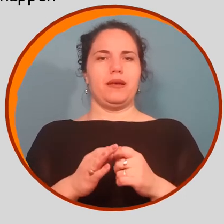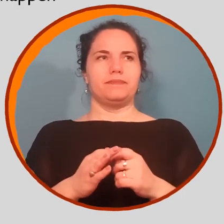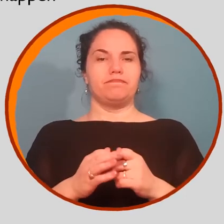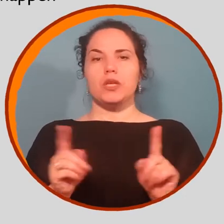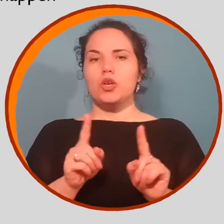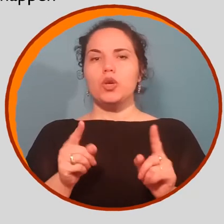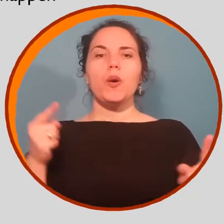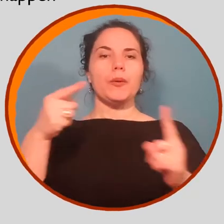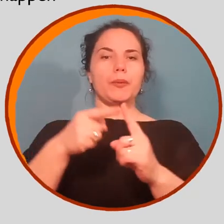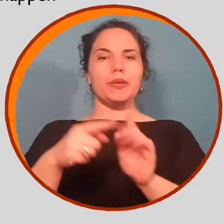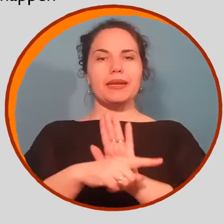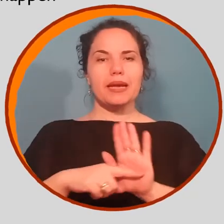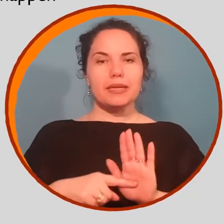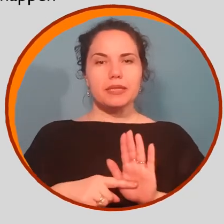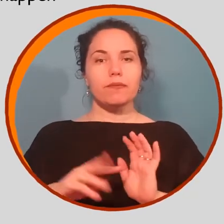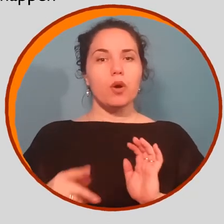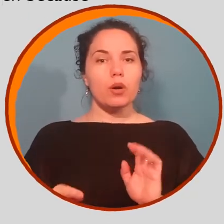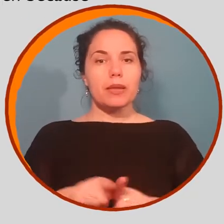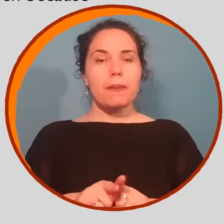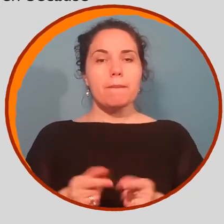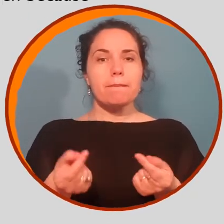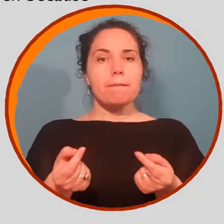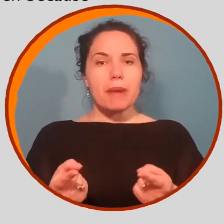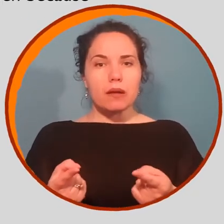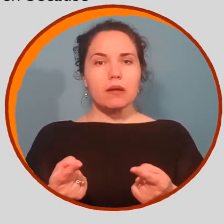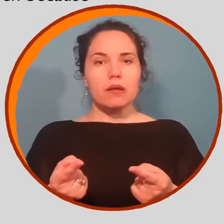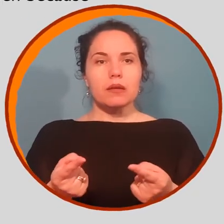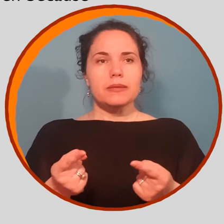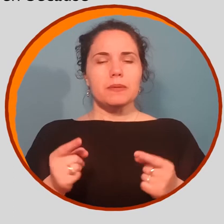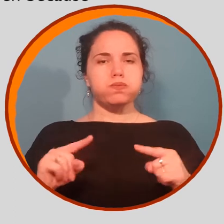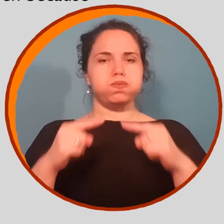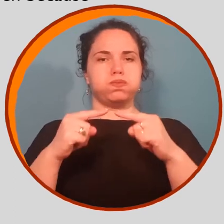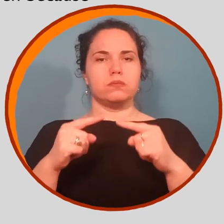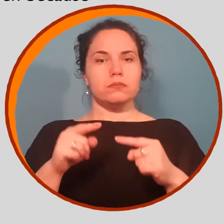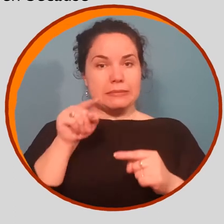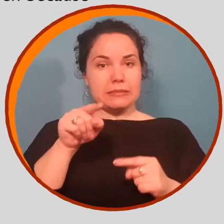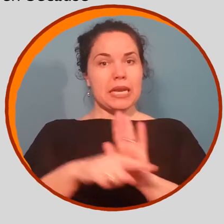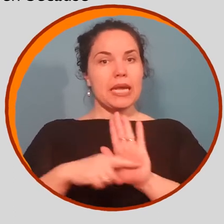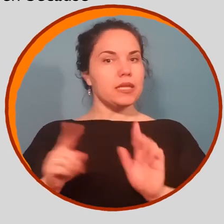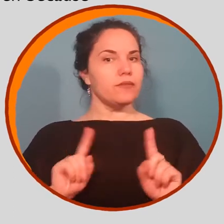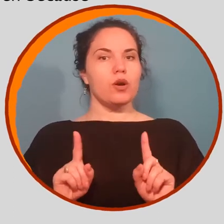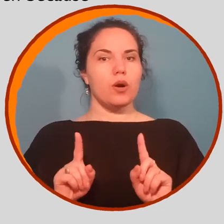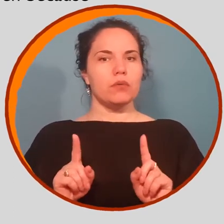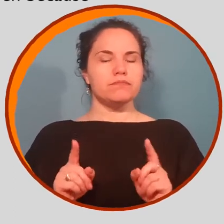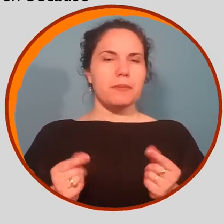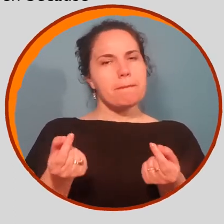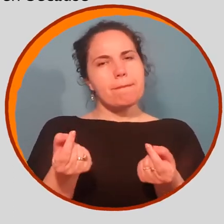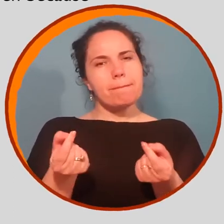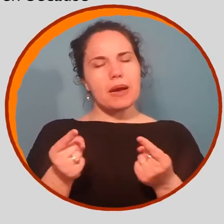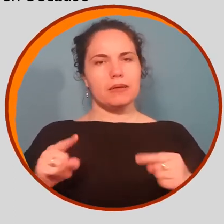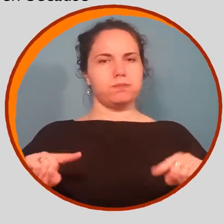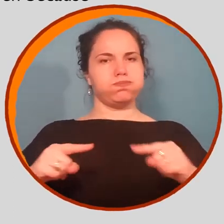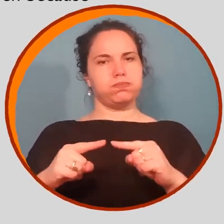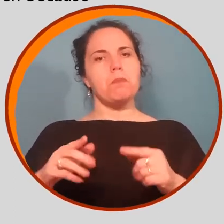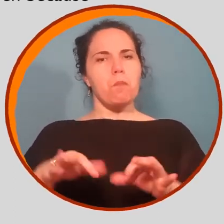izoluar dhe nuk kanë gjë në dorë. Mund të ndodhë që të përfshihen në debate familjare pa ndonjë kuptim në pamje të parë. Por kjo është